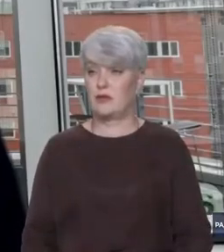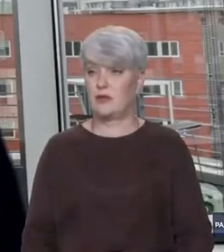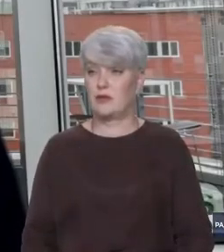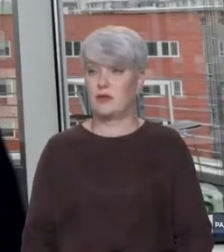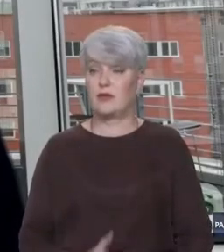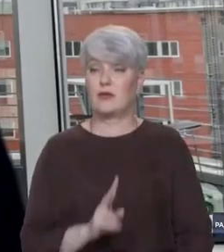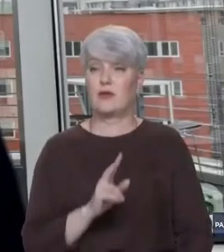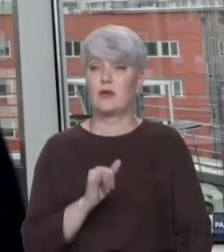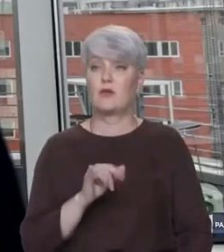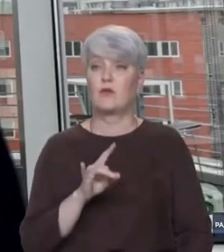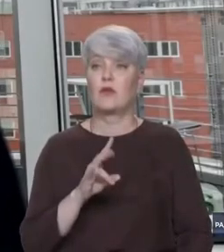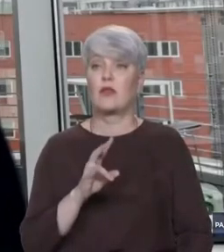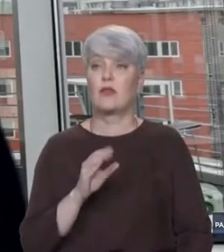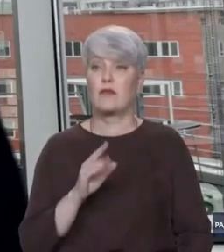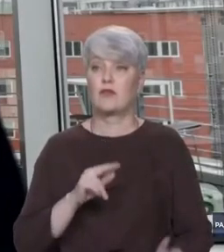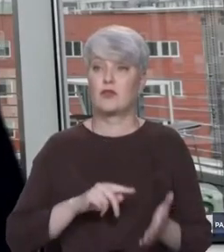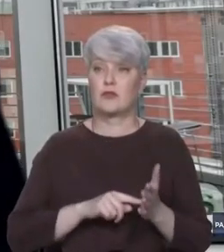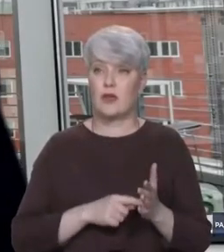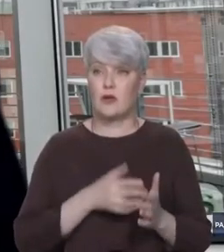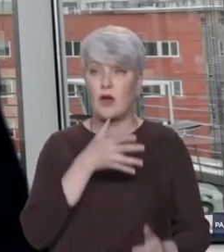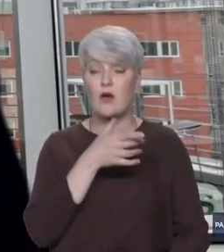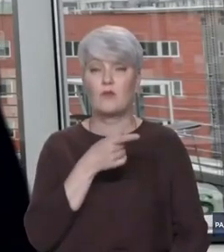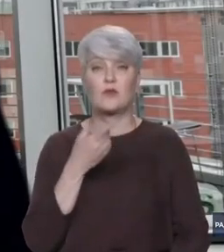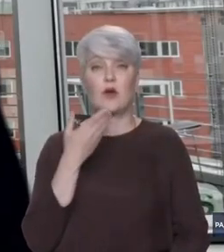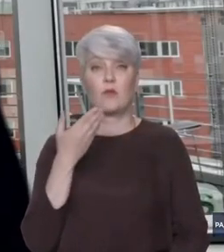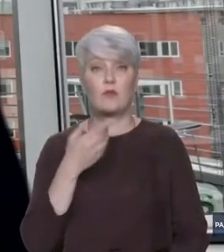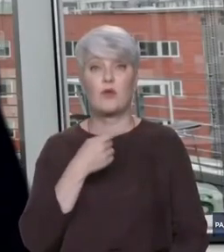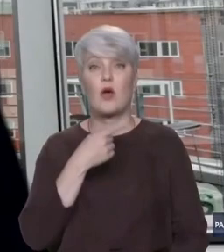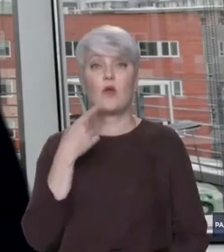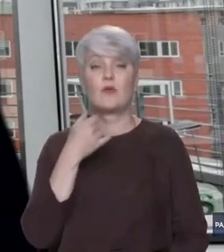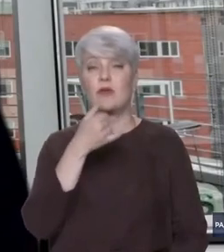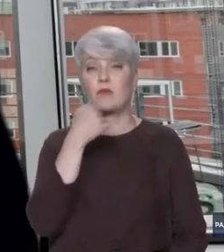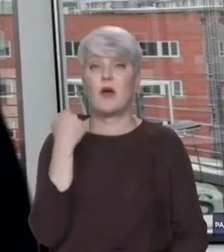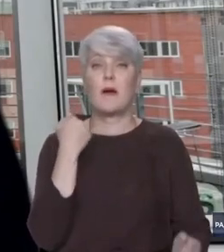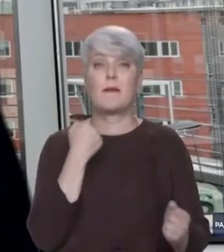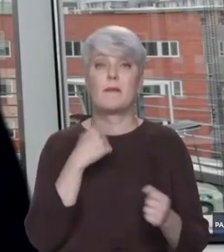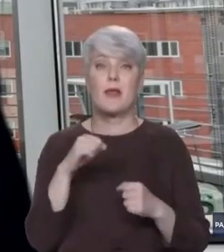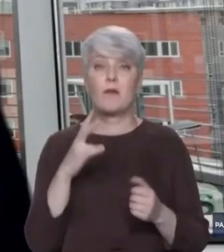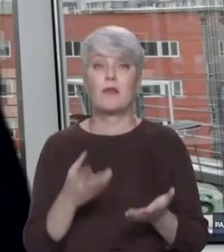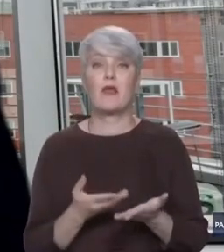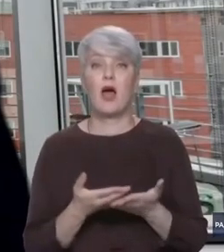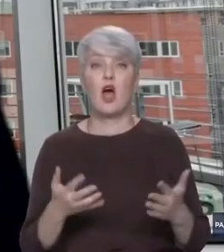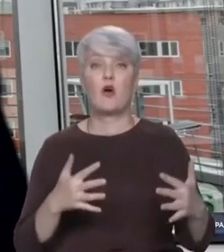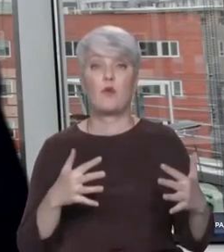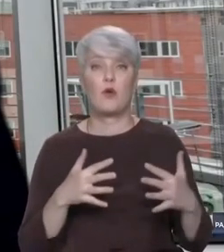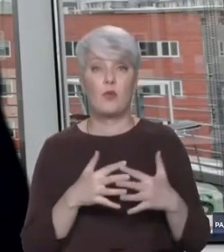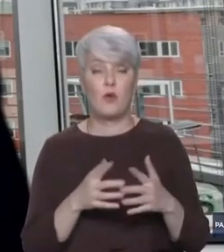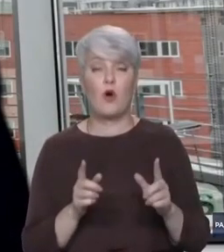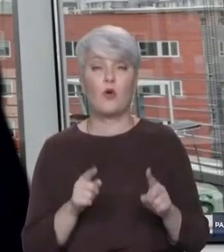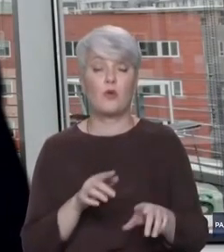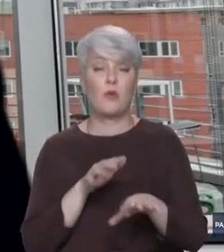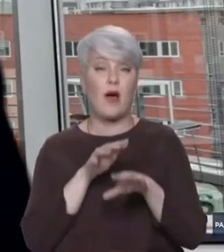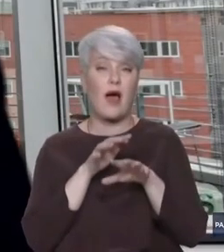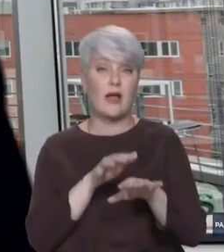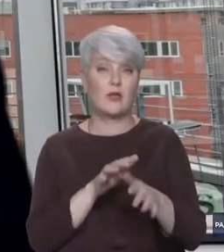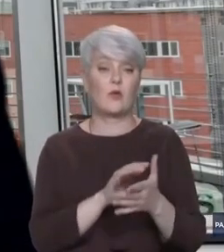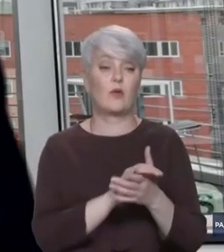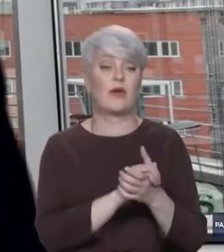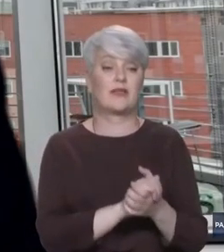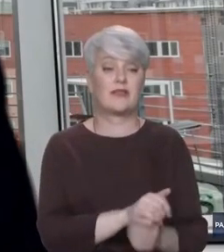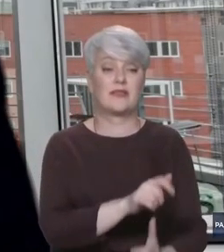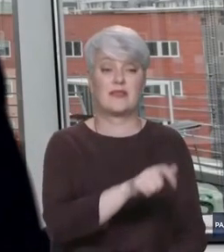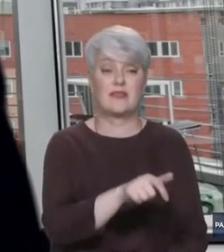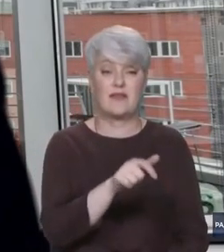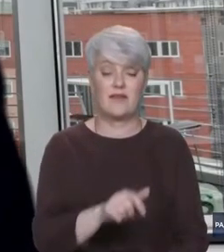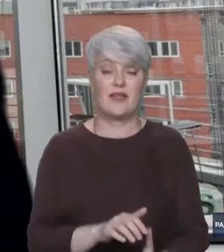Кореневич також наголосив під час своєї промови що Росія не може перемогти на полі бої саме тому атакує цивільних цивільно